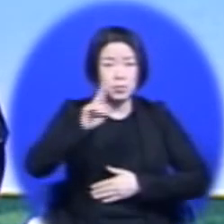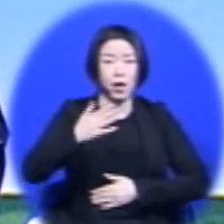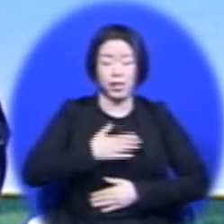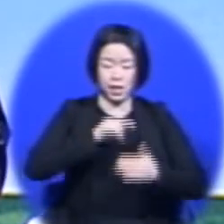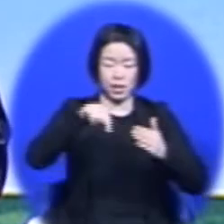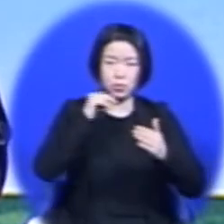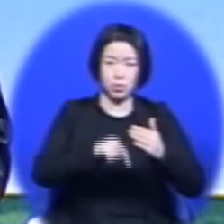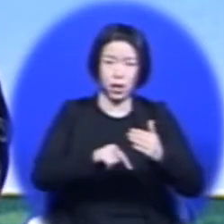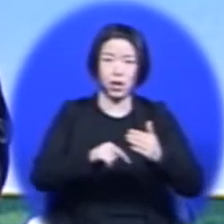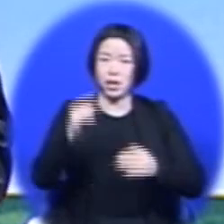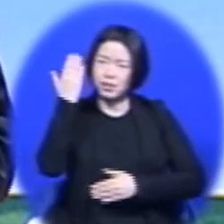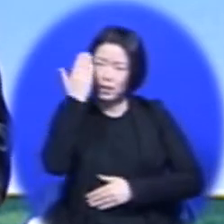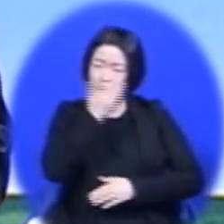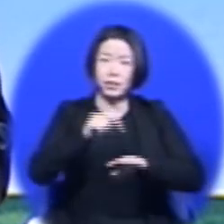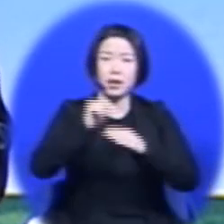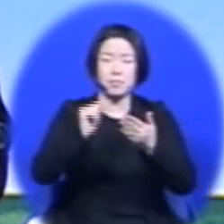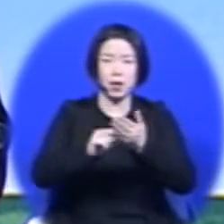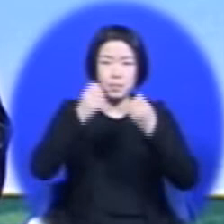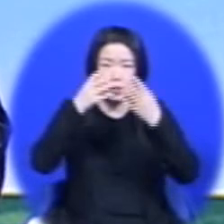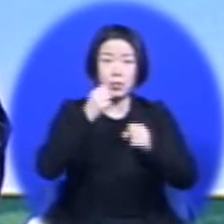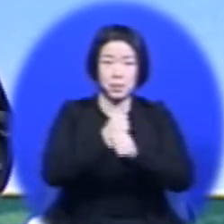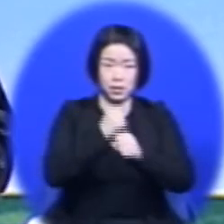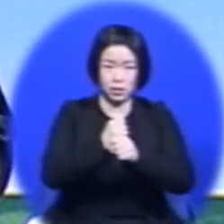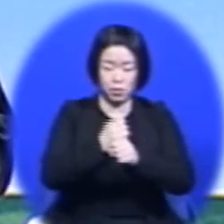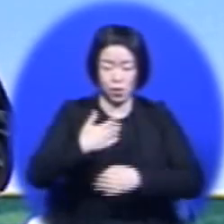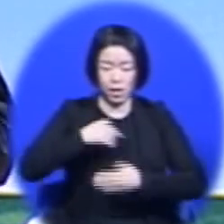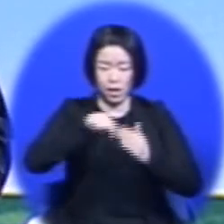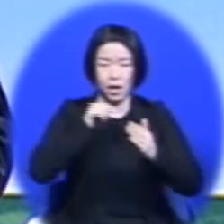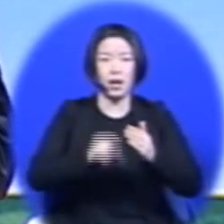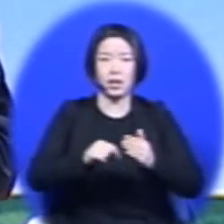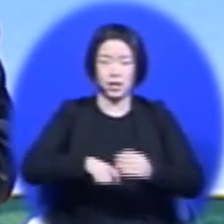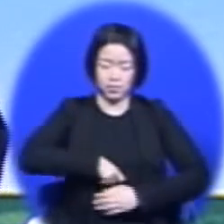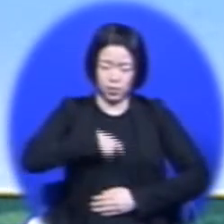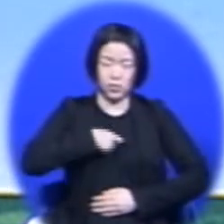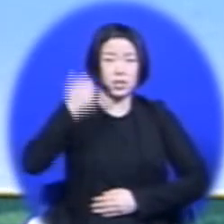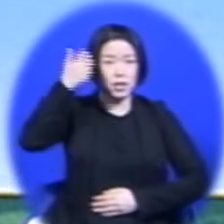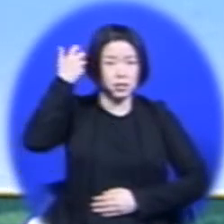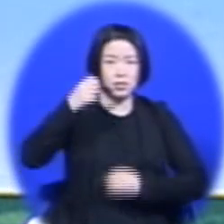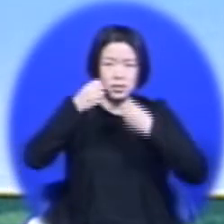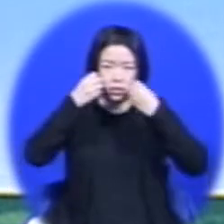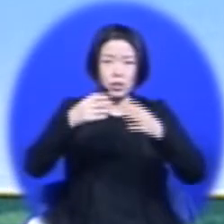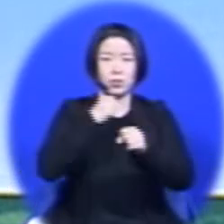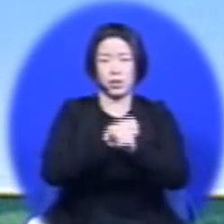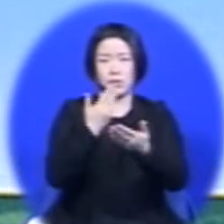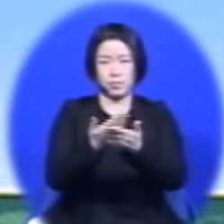내 속에 정한 마음을 창조하시고 내 안에 정직한 영을 새롭게 하소서.